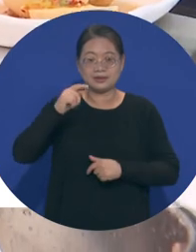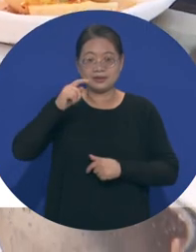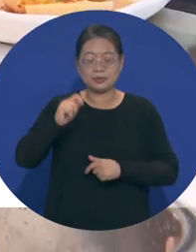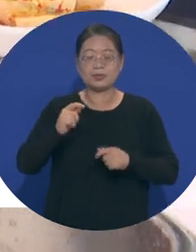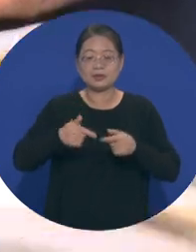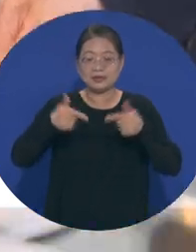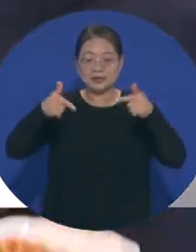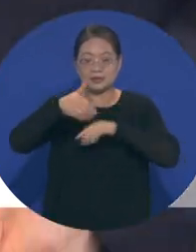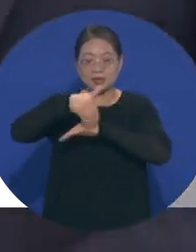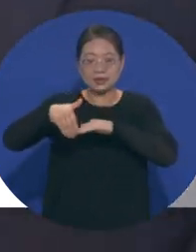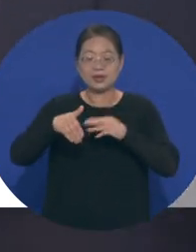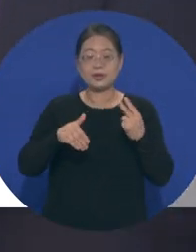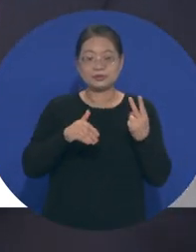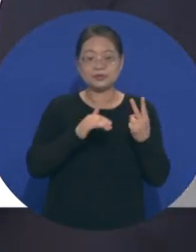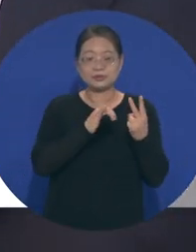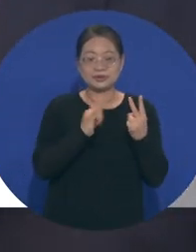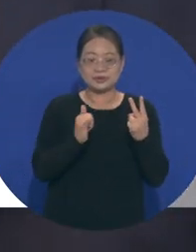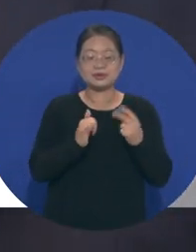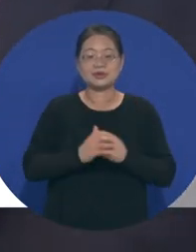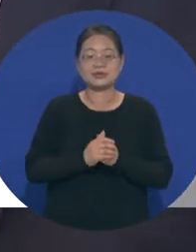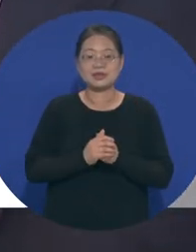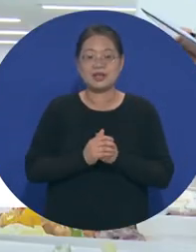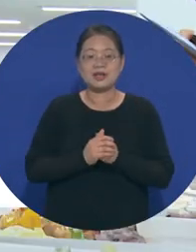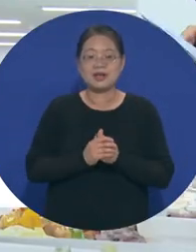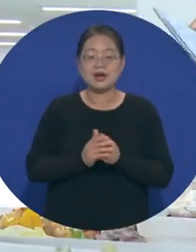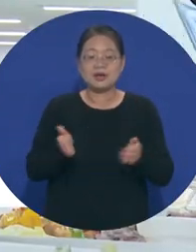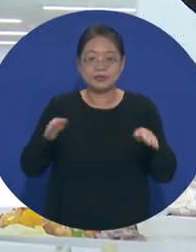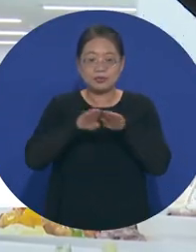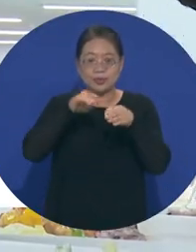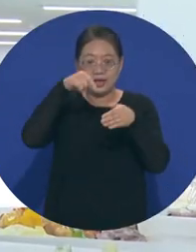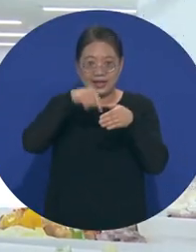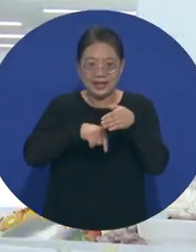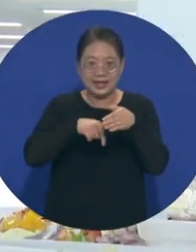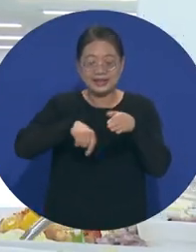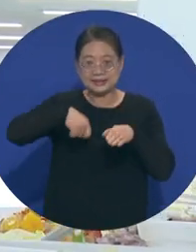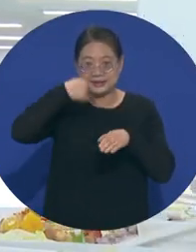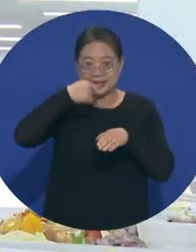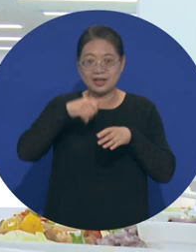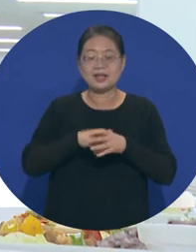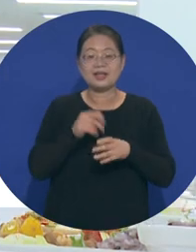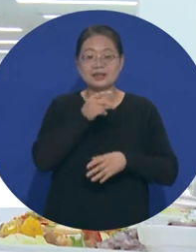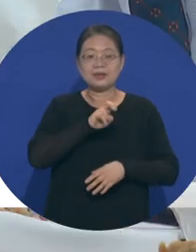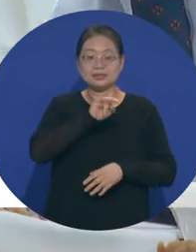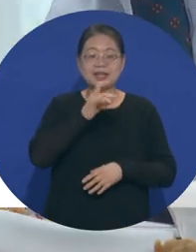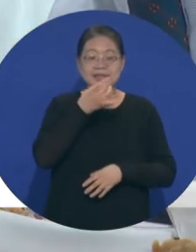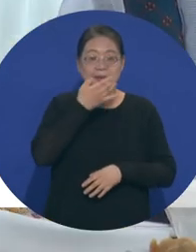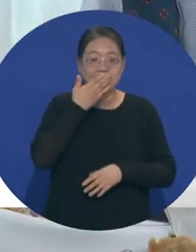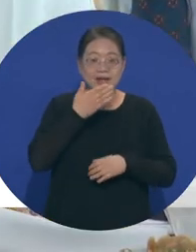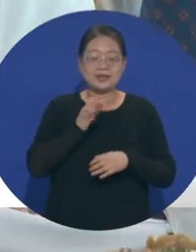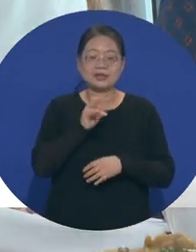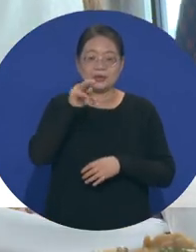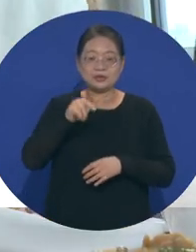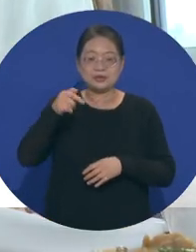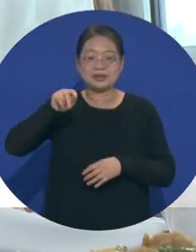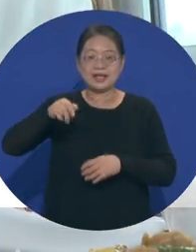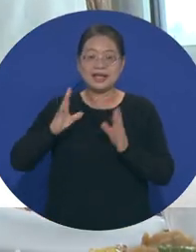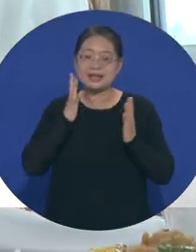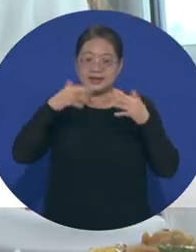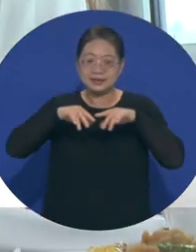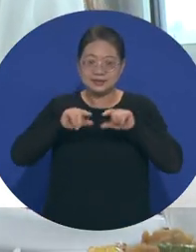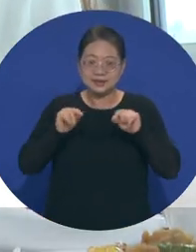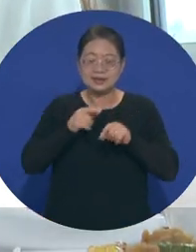한편 이날 두 지사는도 식당에서 쌀밥과 여수 갓김치 수원 화성 등으로